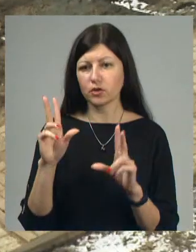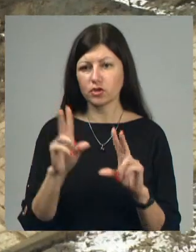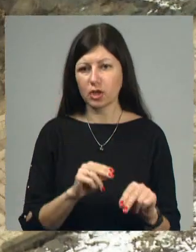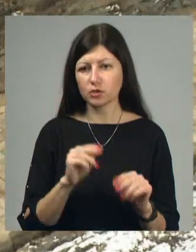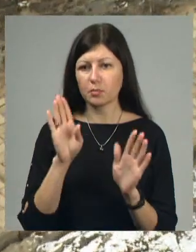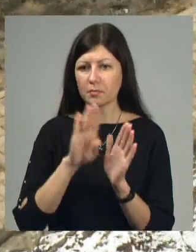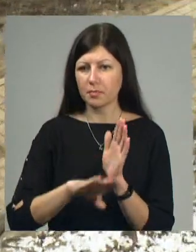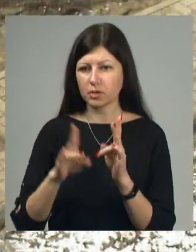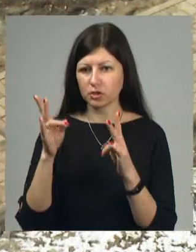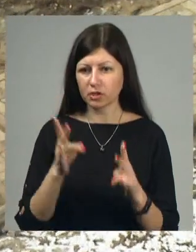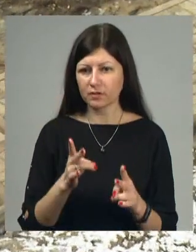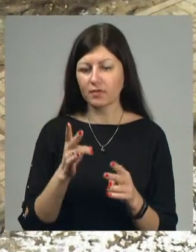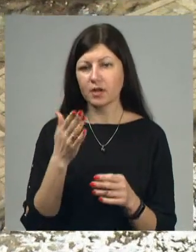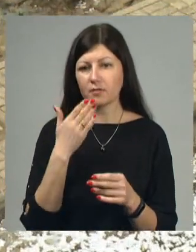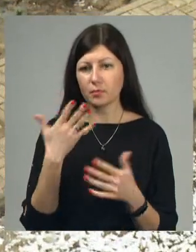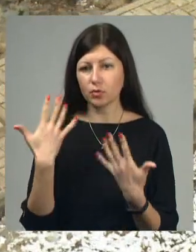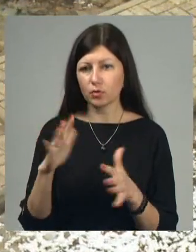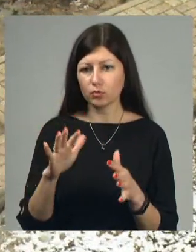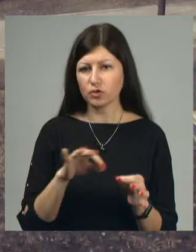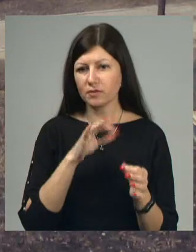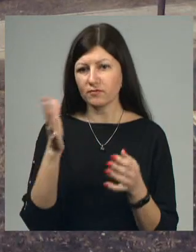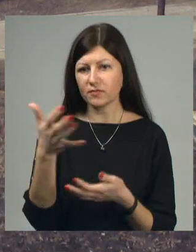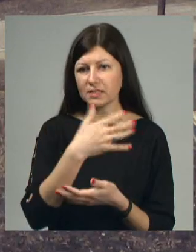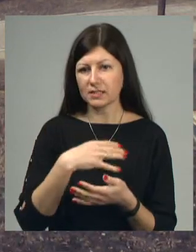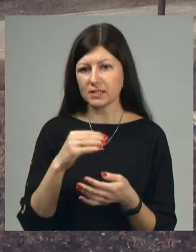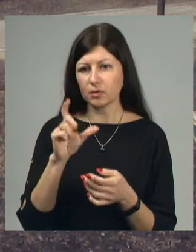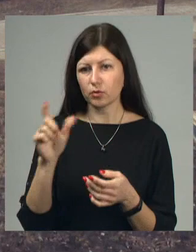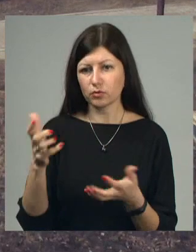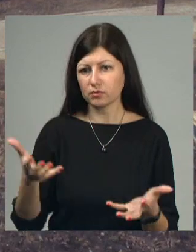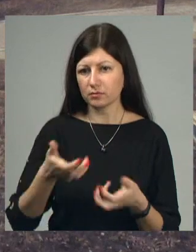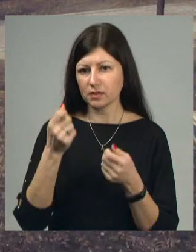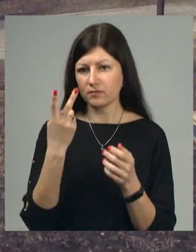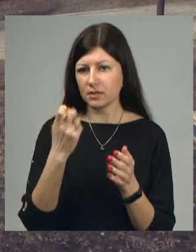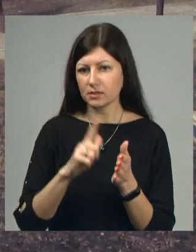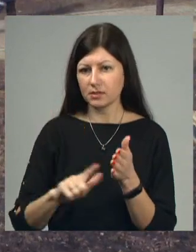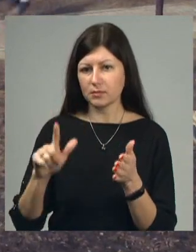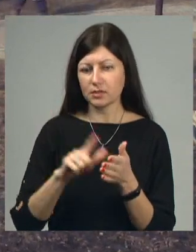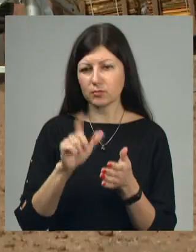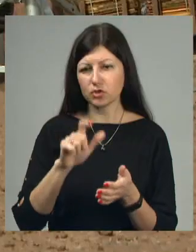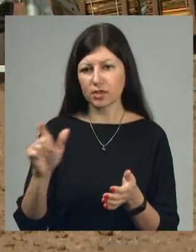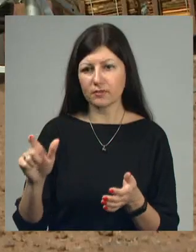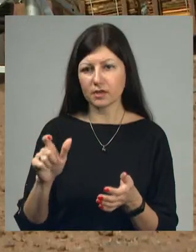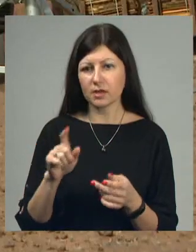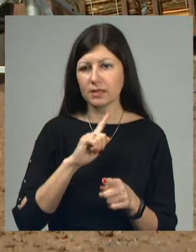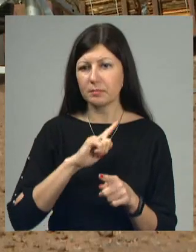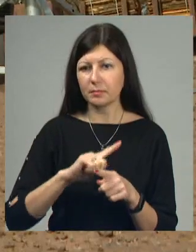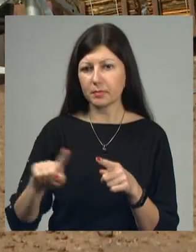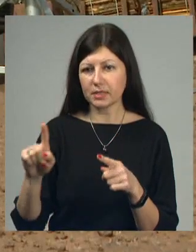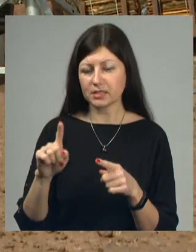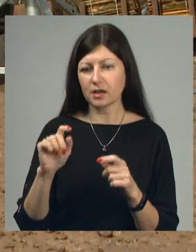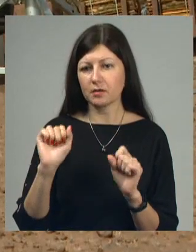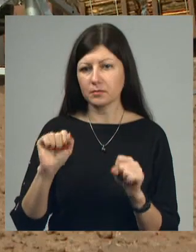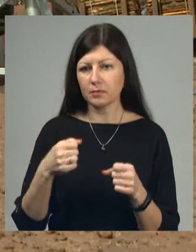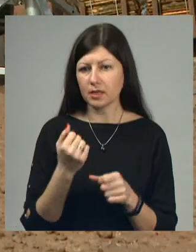жертв. Уже к полудню на поверхность вывели всю рабочую смену – 277 человек. Сработать максимально оперативно